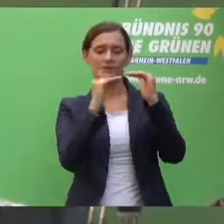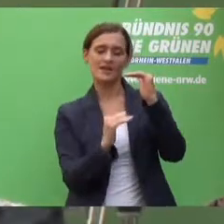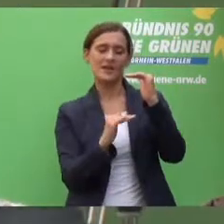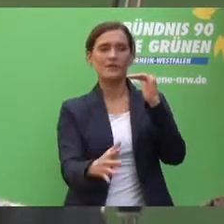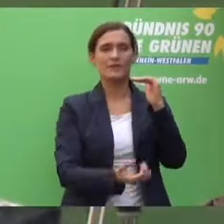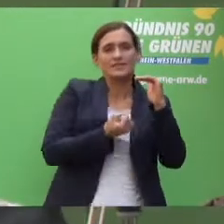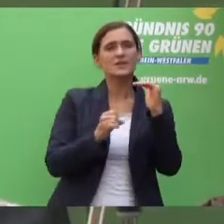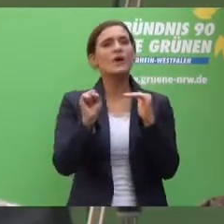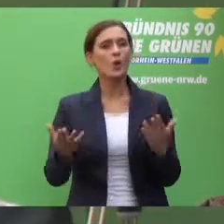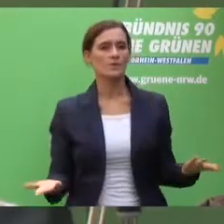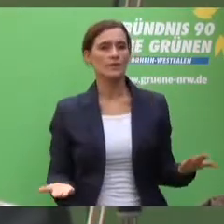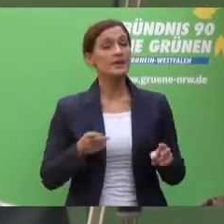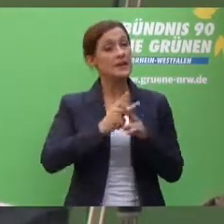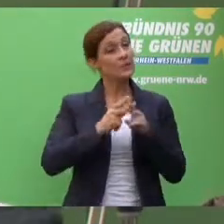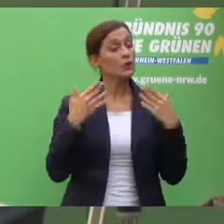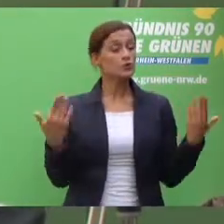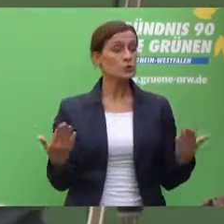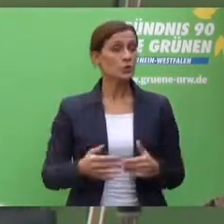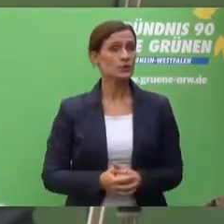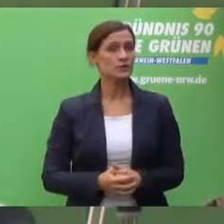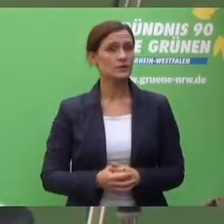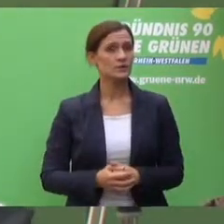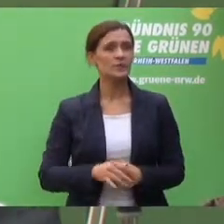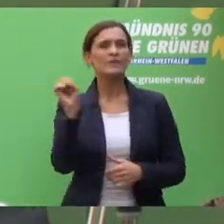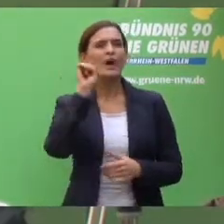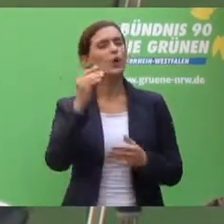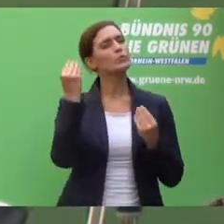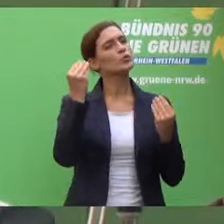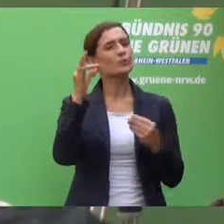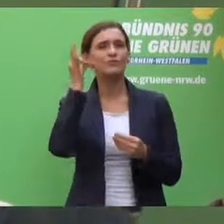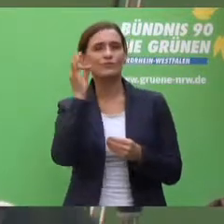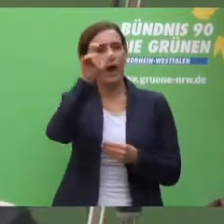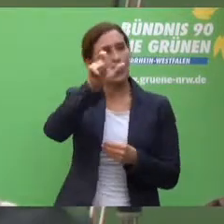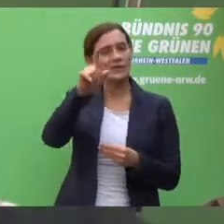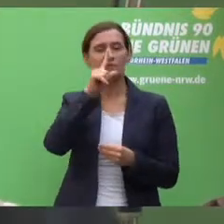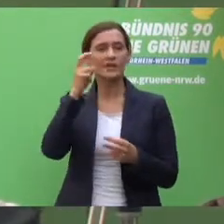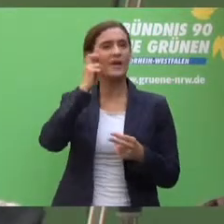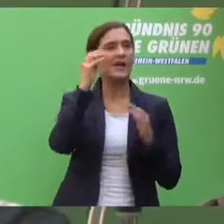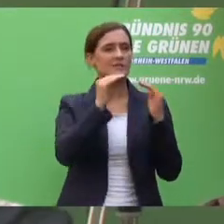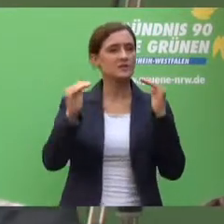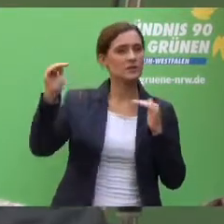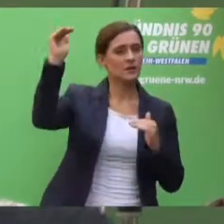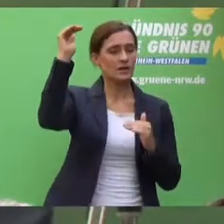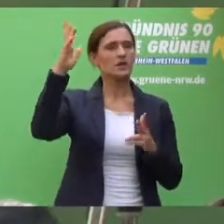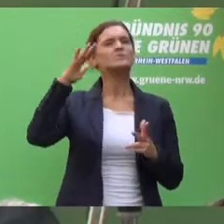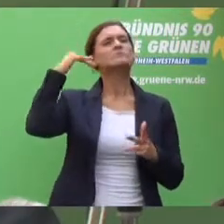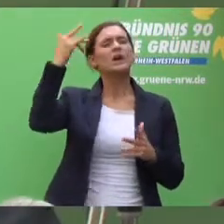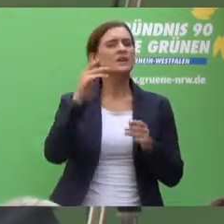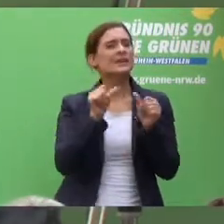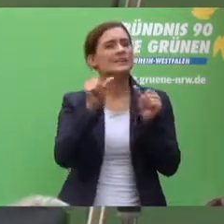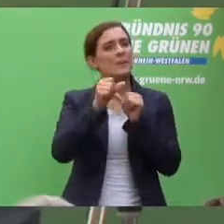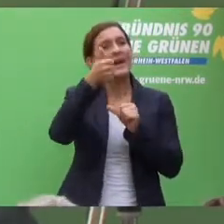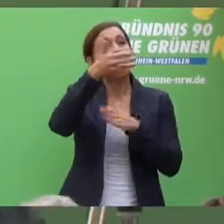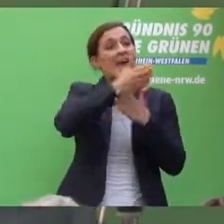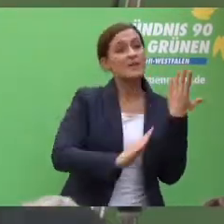Warum ist es immer noch so, dass Frauen im Alter mal gerade die Hälfte des Einkommens